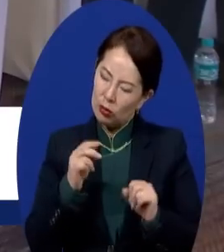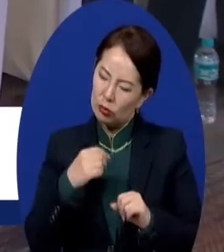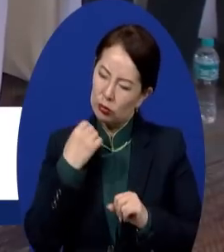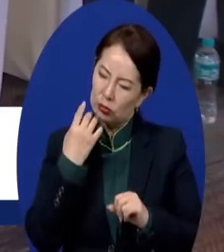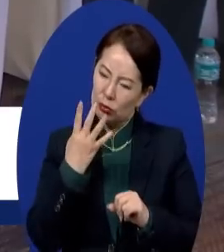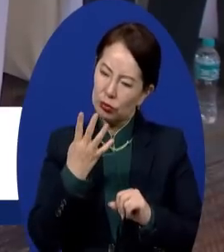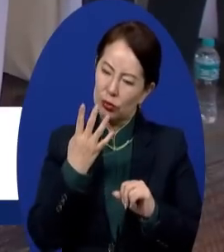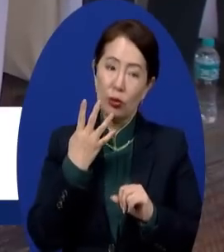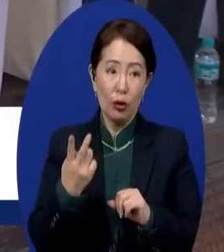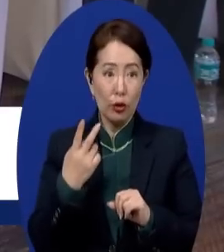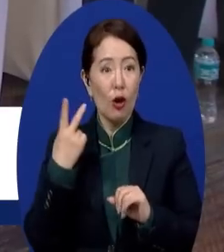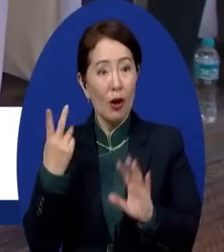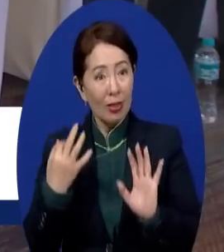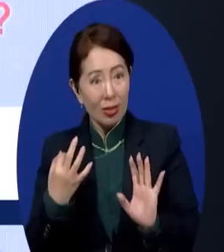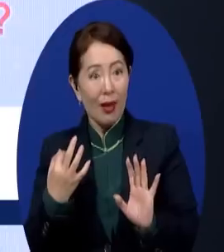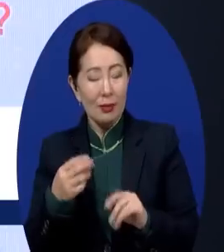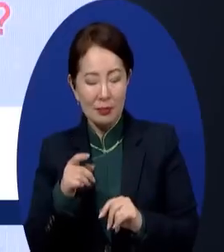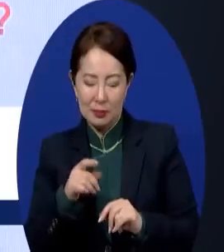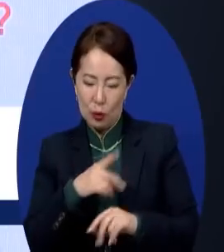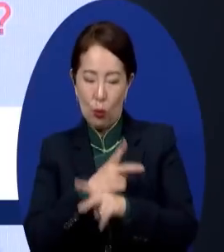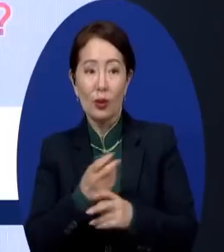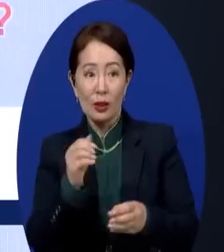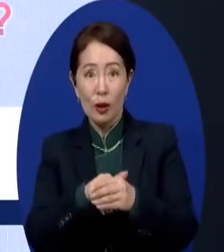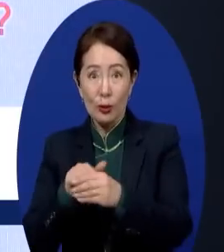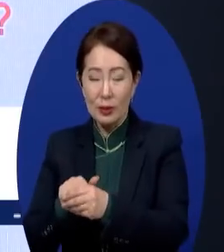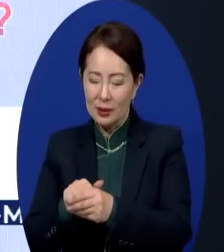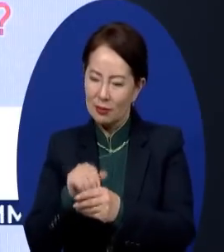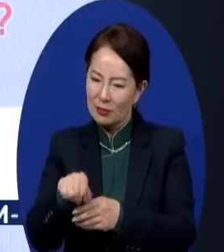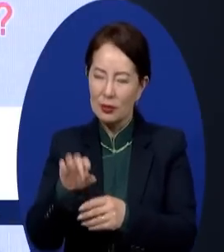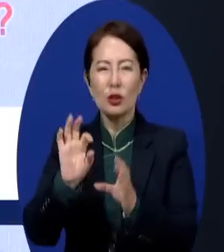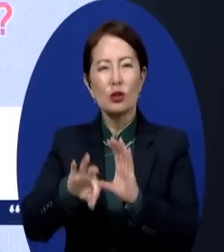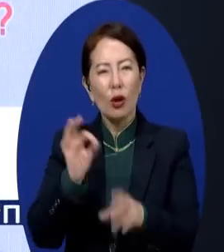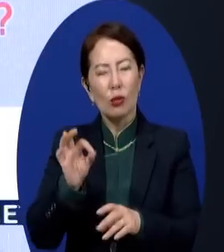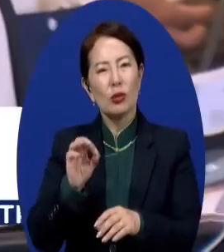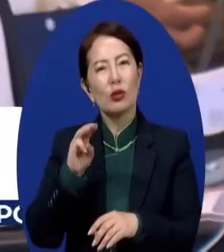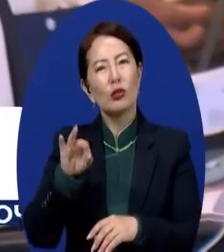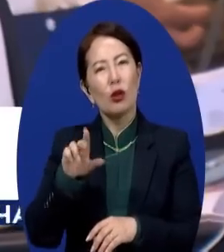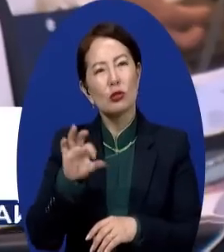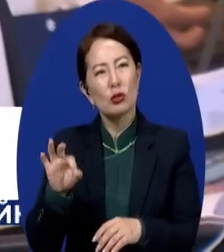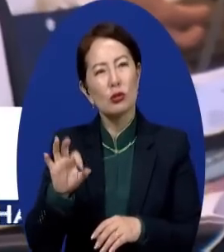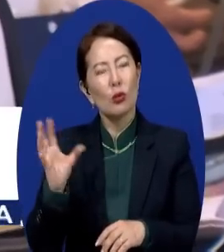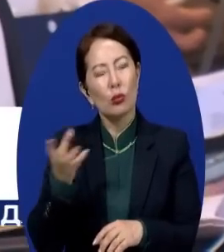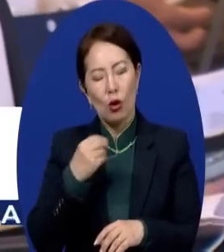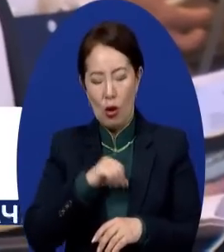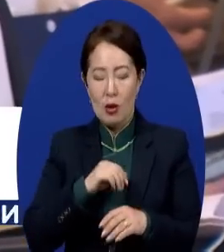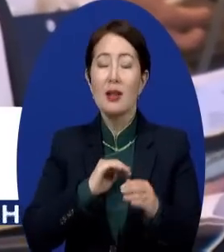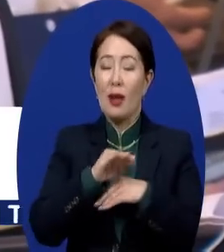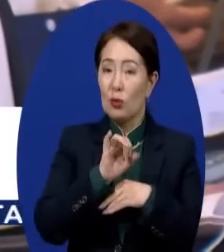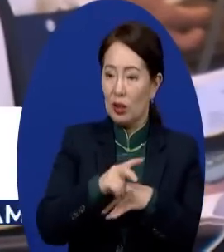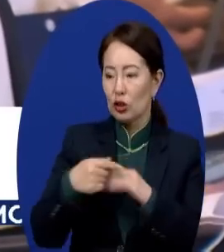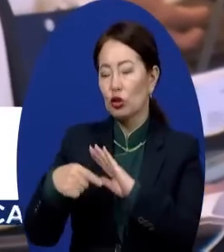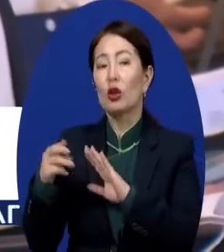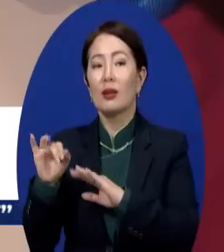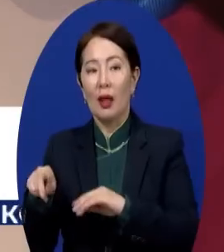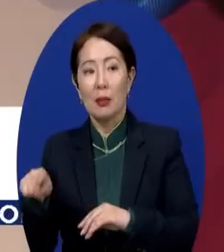42-28 гэсэн холимог тогтолцоог нэг удаа хуульсуулгасан. Гэвч эдгээр сонгуулийн тогтолцоо бүр нь өөр юм давуу болон сөрөг талтай. Олон